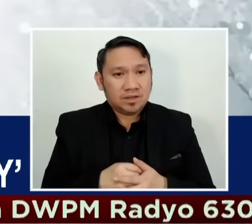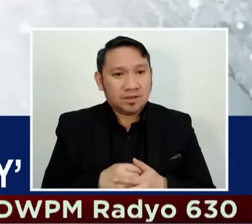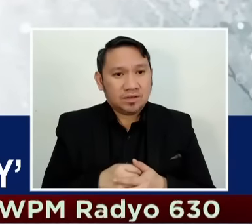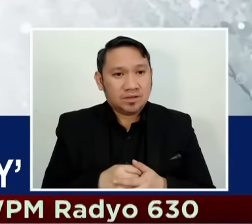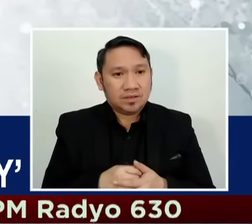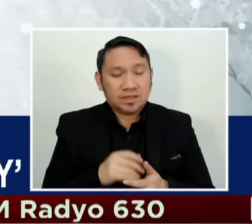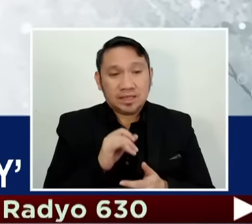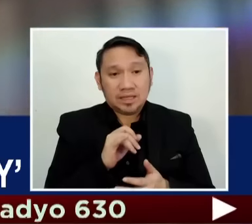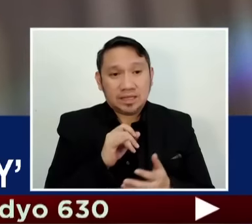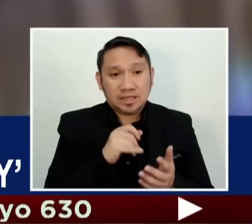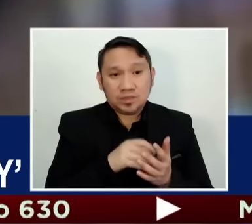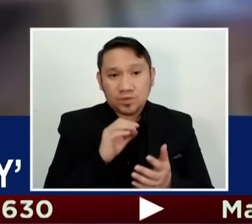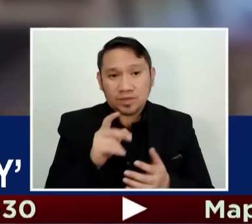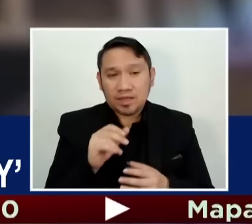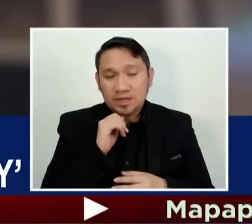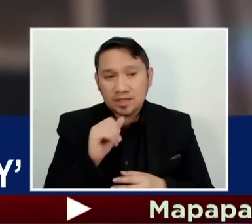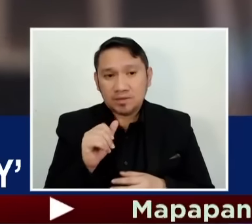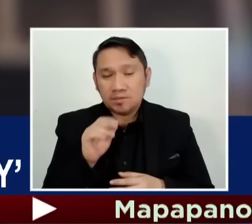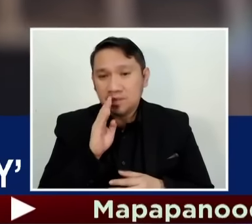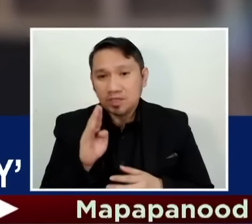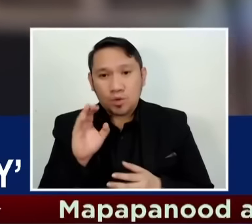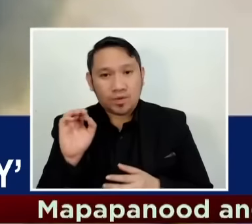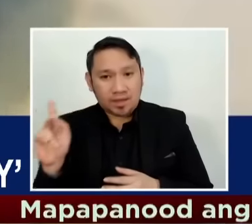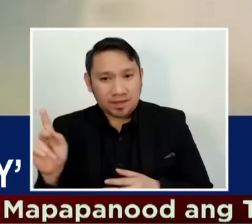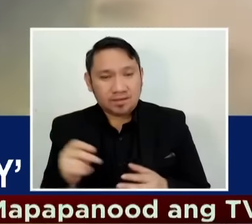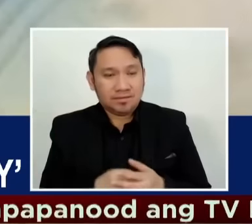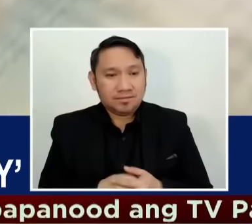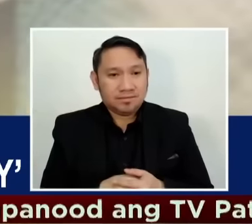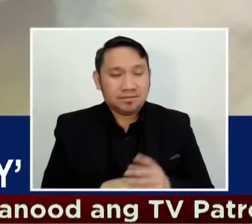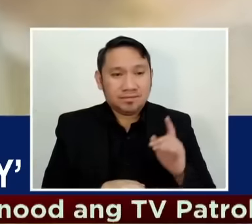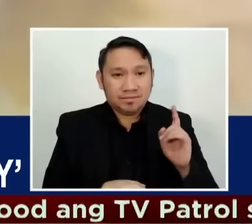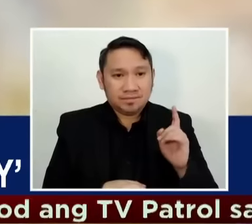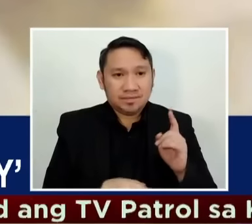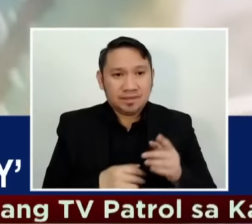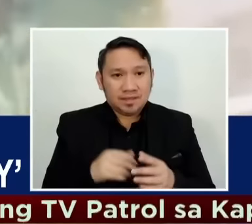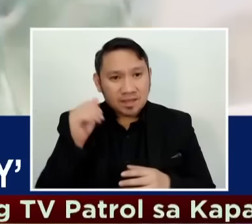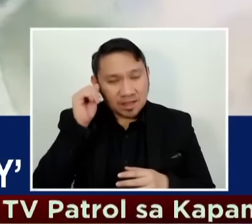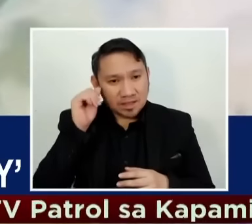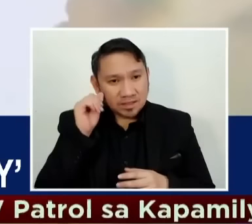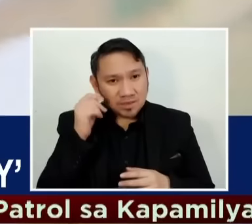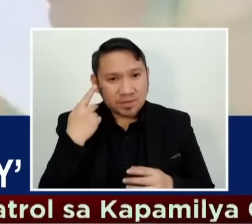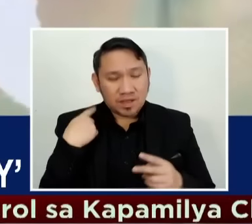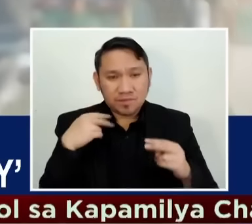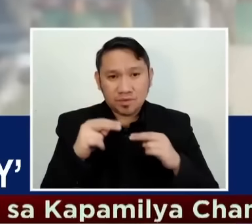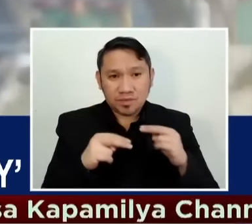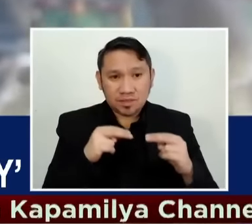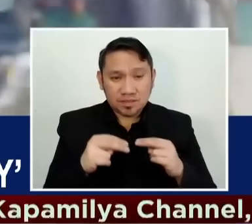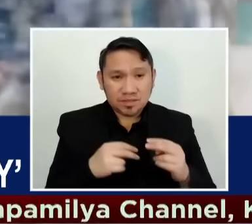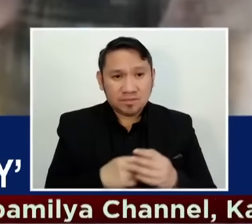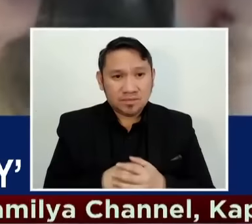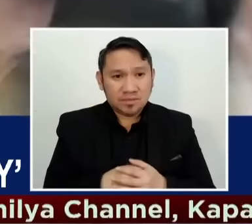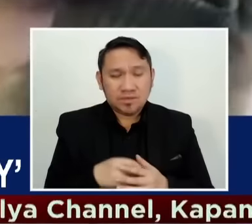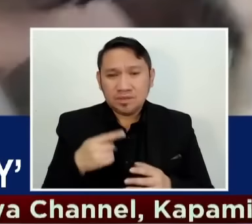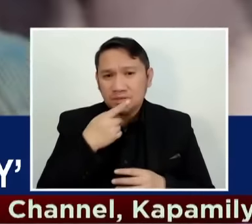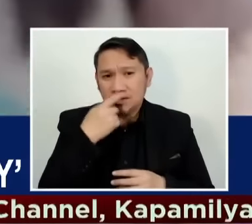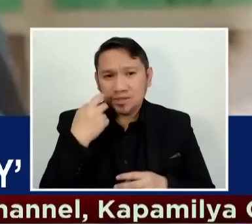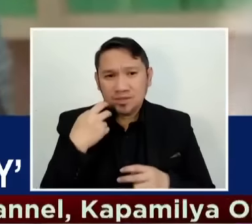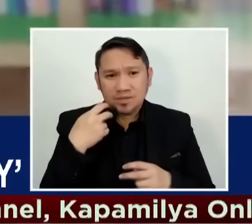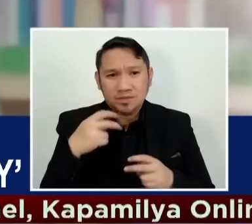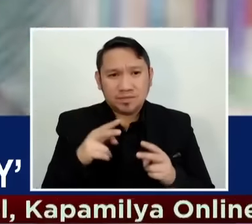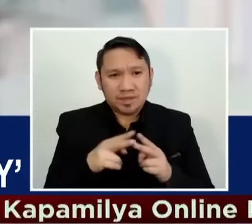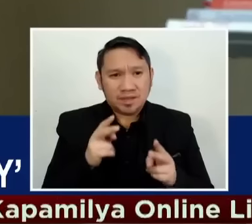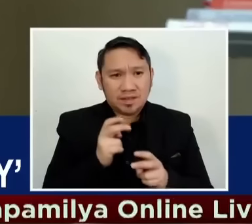to Not Be Okay. Gaganap si Carlo bilang si Matmat, isang adult na nasa autism spectrum. Ito mahirap kasi series.